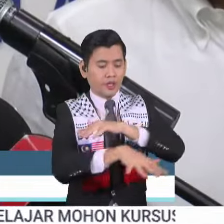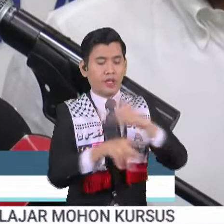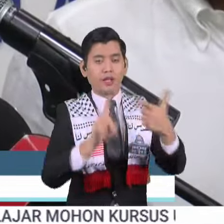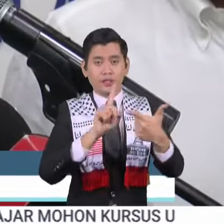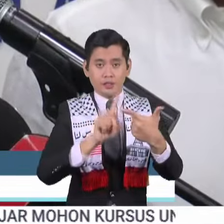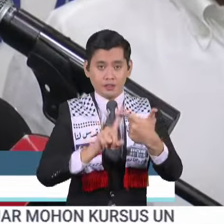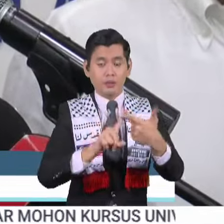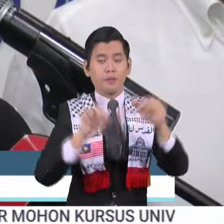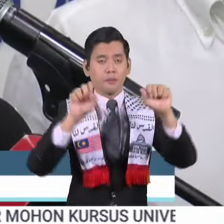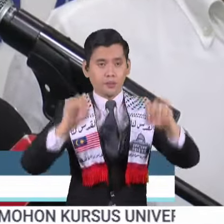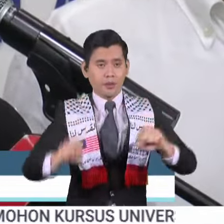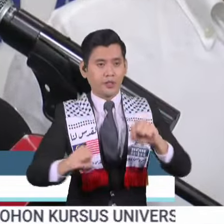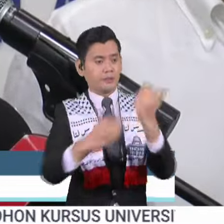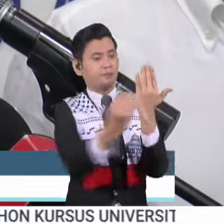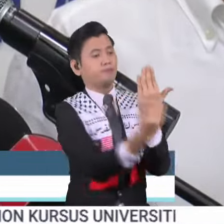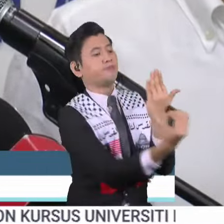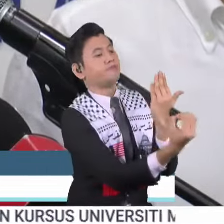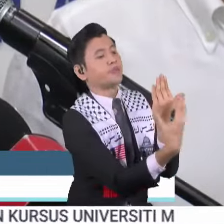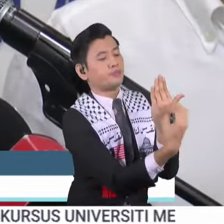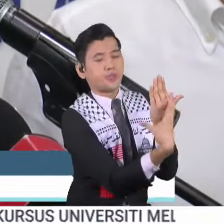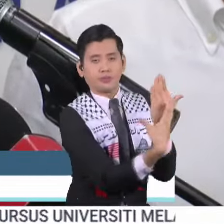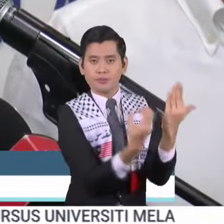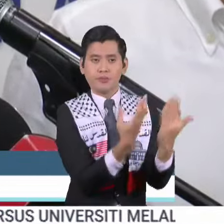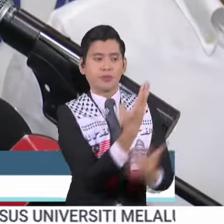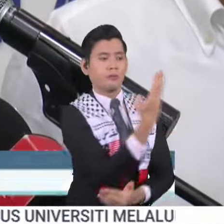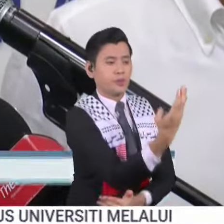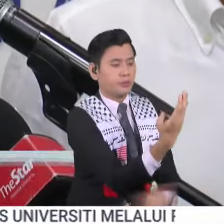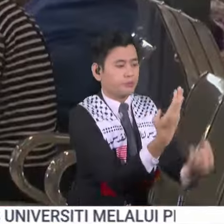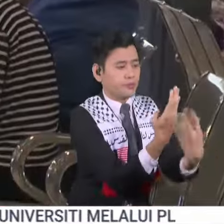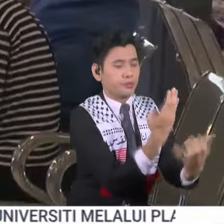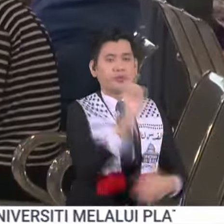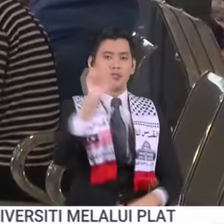tersebut dan dia tak perlu datang untuk buat boarding pass lagi.